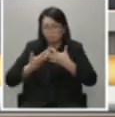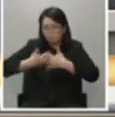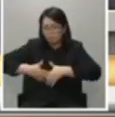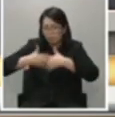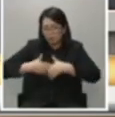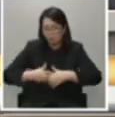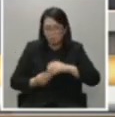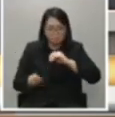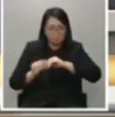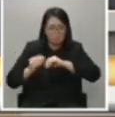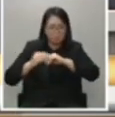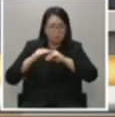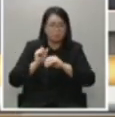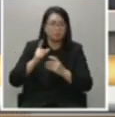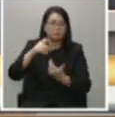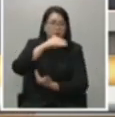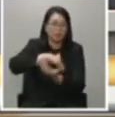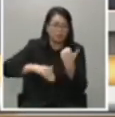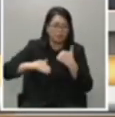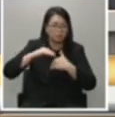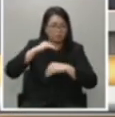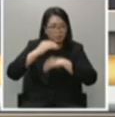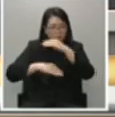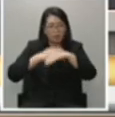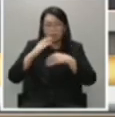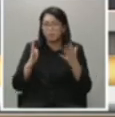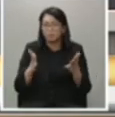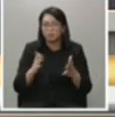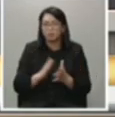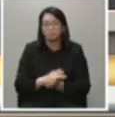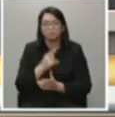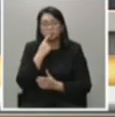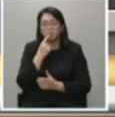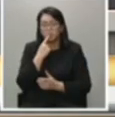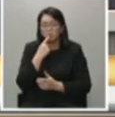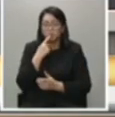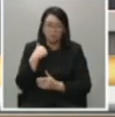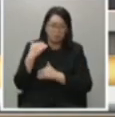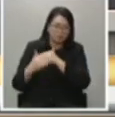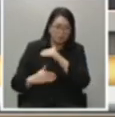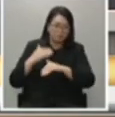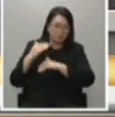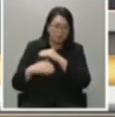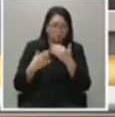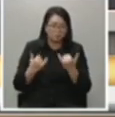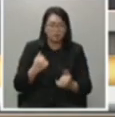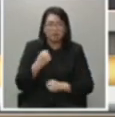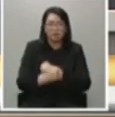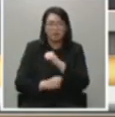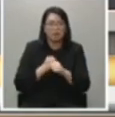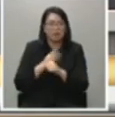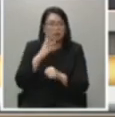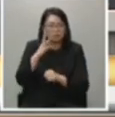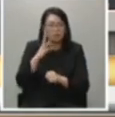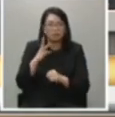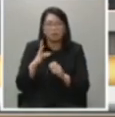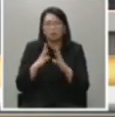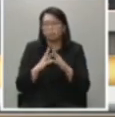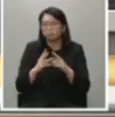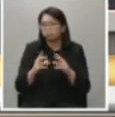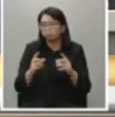ไทยไม่ปฏิรูปเศรษฐกิจของประเทศตามที่กล่าวอ้างจนวันนี้ค่ะกลายเป็น6ปีที่สูญเปล่าของคนไ